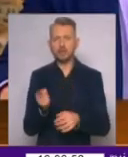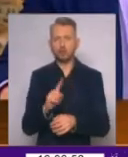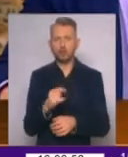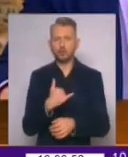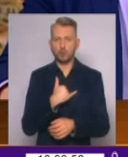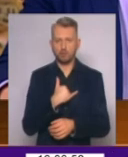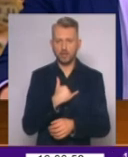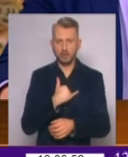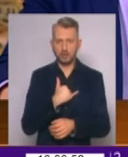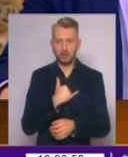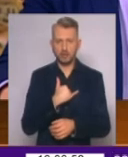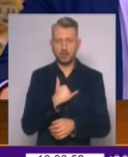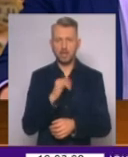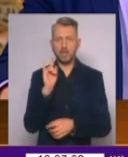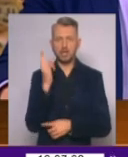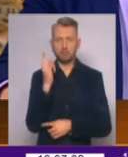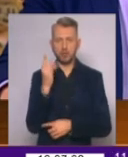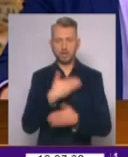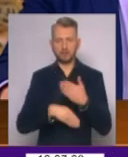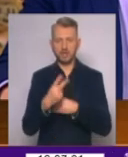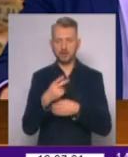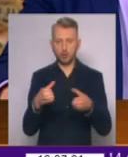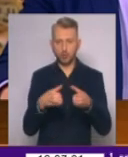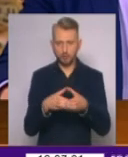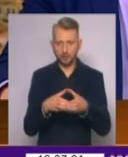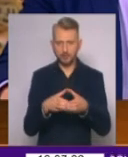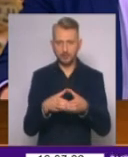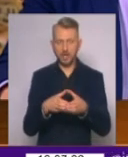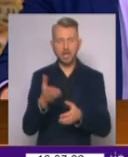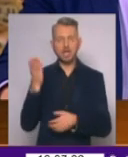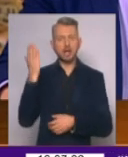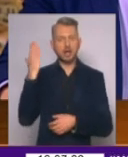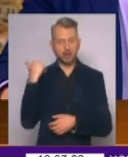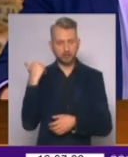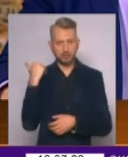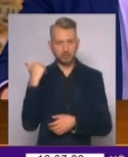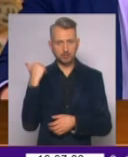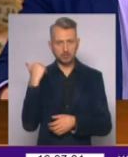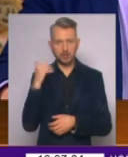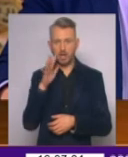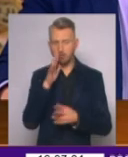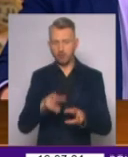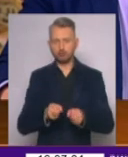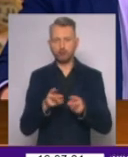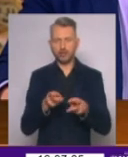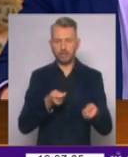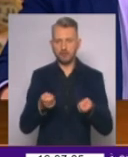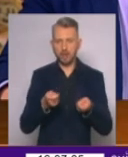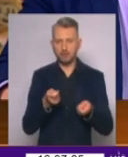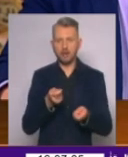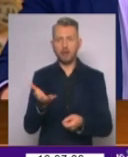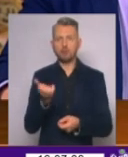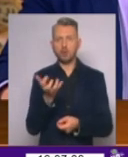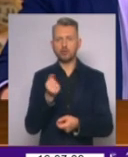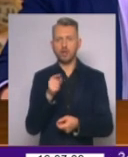меня ребенок инвалид второй группы. Раньше, вот при злочинной Владе, так называемой, да, получала